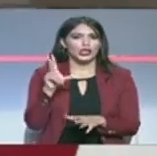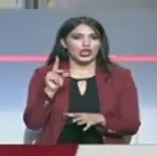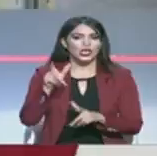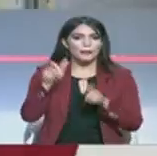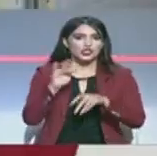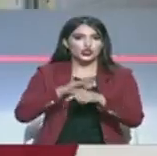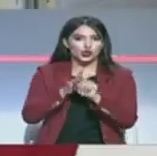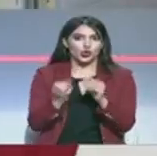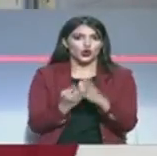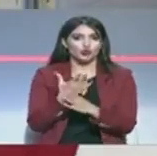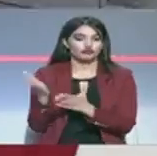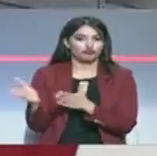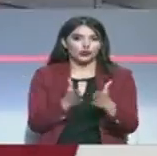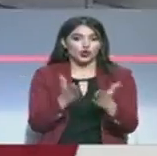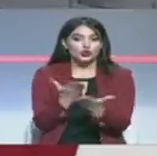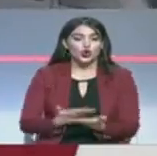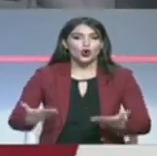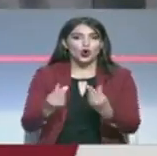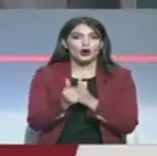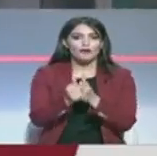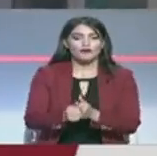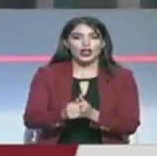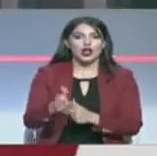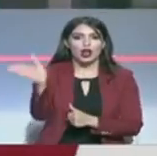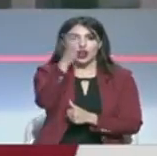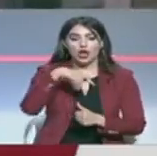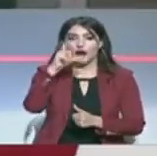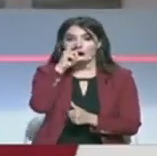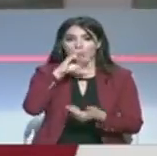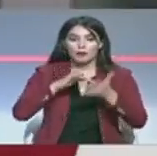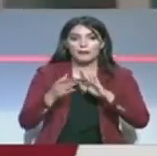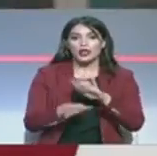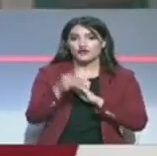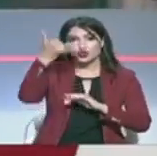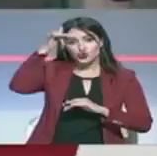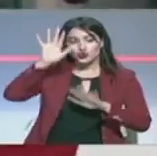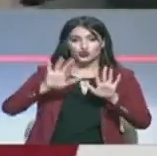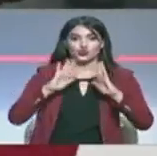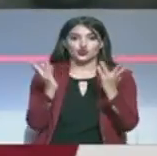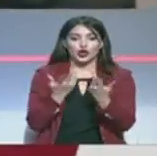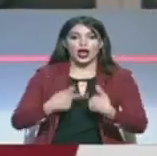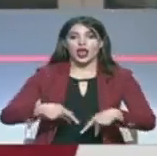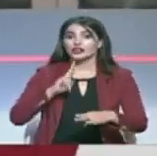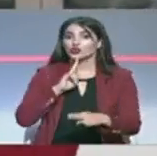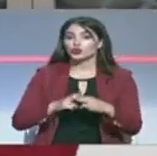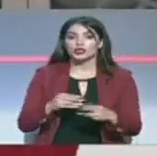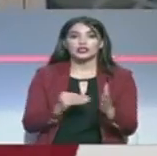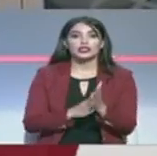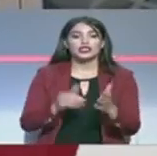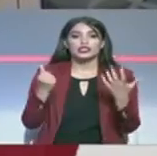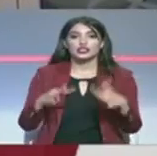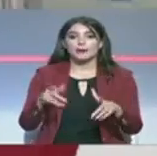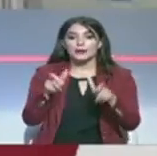بالفيروس. ولا يبدو الوضع أفضل في المنطقة العربية، ففي أعلى حصيلة منذ جويلية الماضي أعلنت الكويت تسجيل 900 إصابة